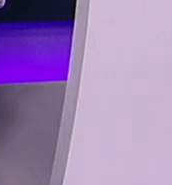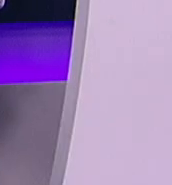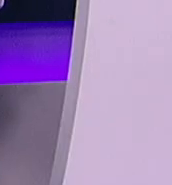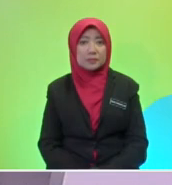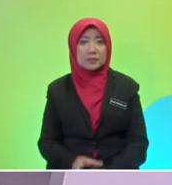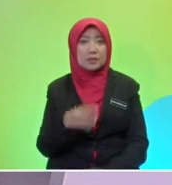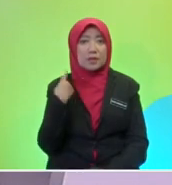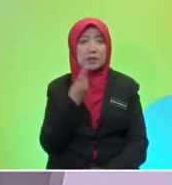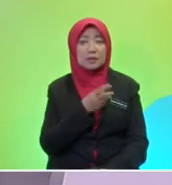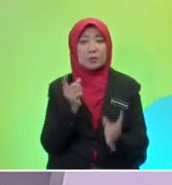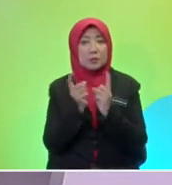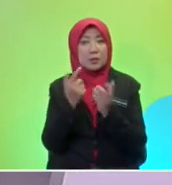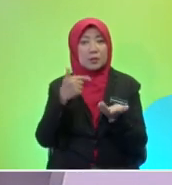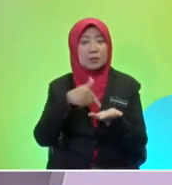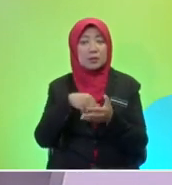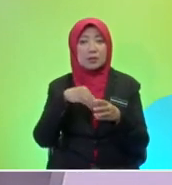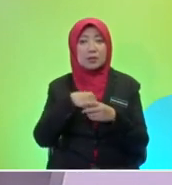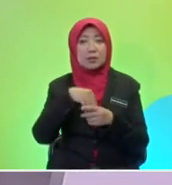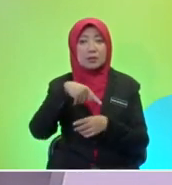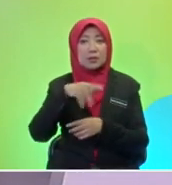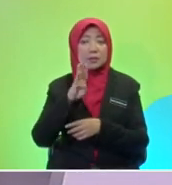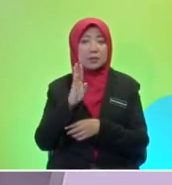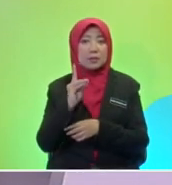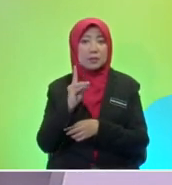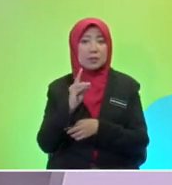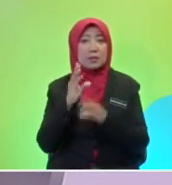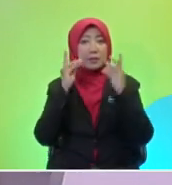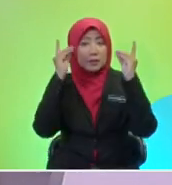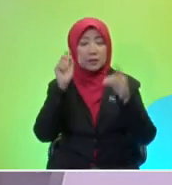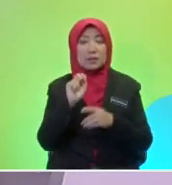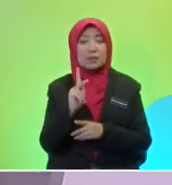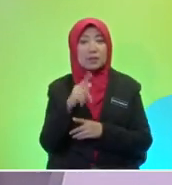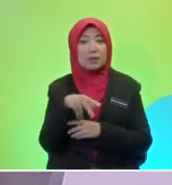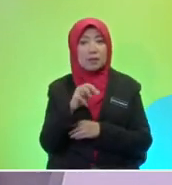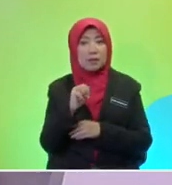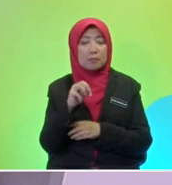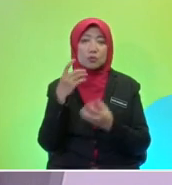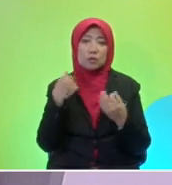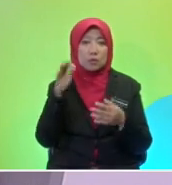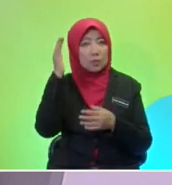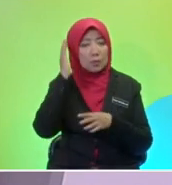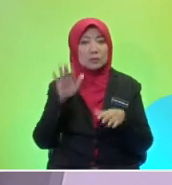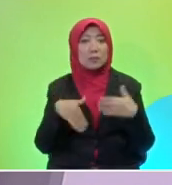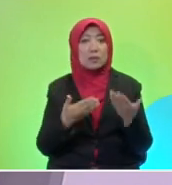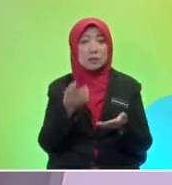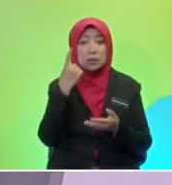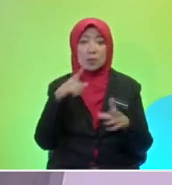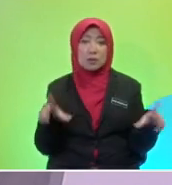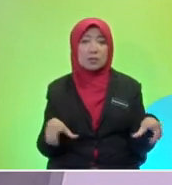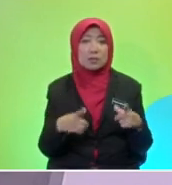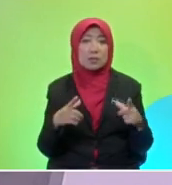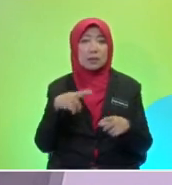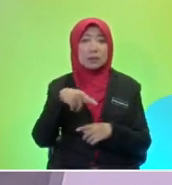kita berhasil kembali dalam slot PBD Dan kita pun telah mengenali Bagaimana hendak melaksanakan